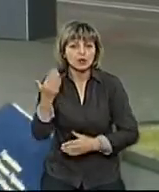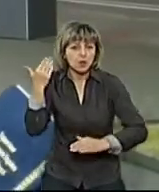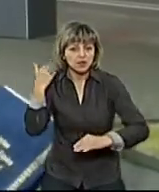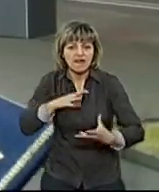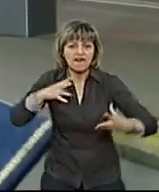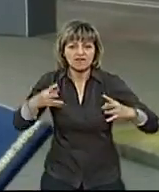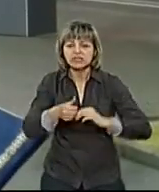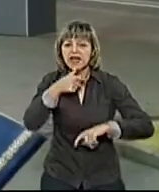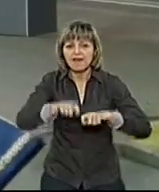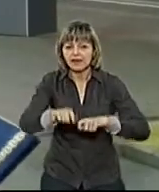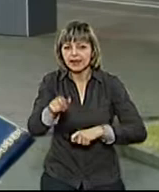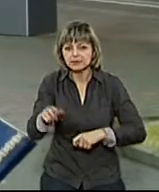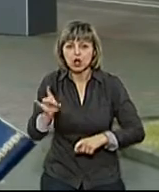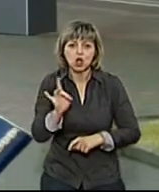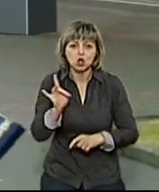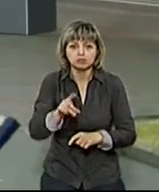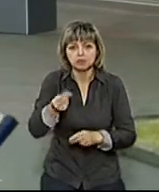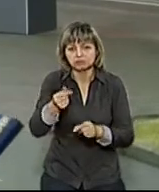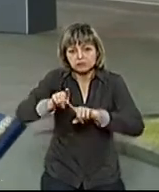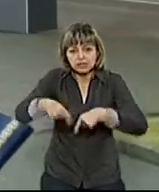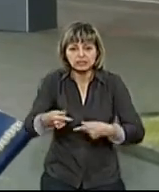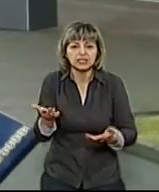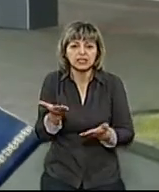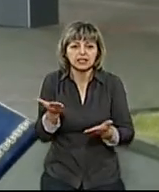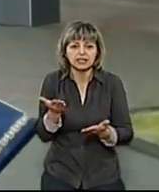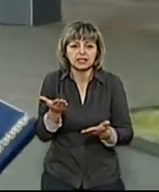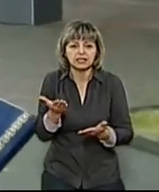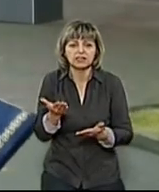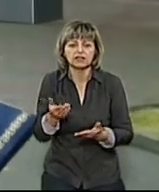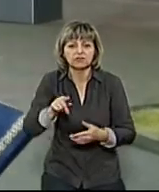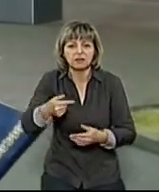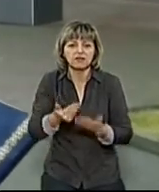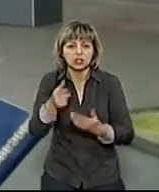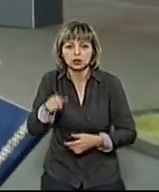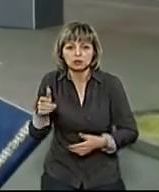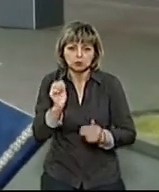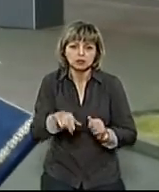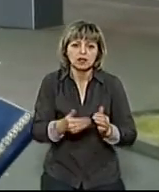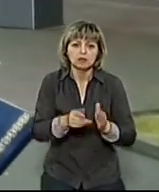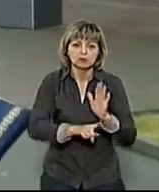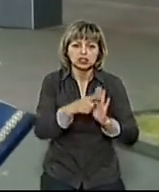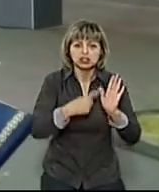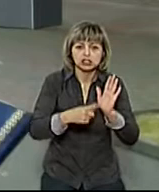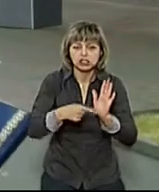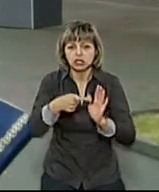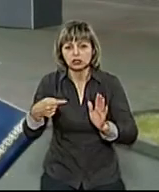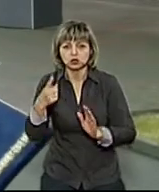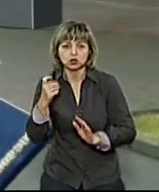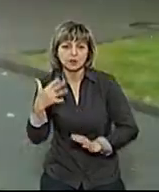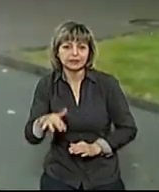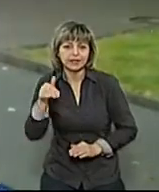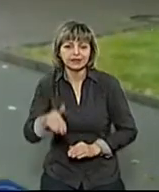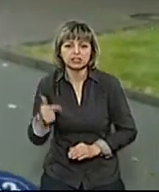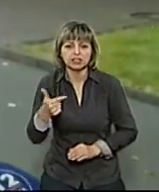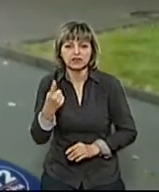попередніми висновками експертів, розмір данини, якою митники обклали українських громадян, може сягати від 60 до 150 тисяч гривень за